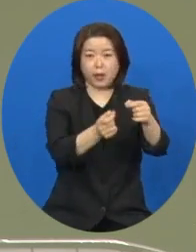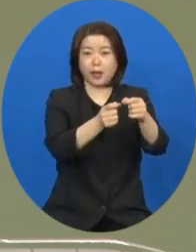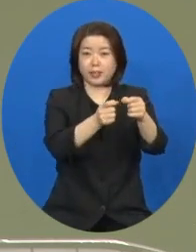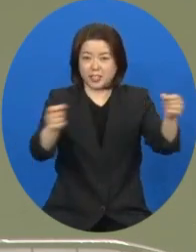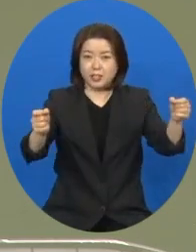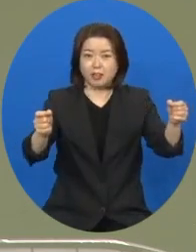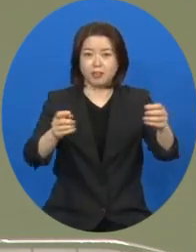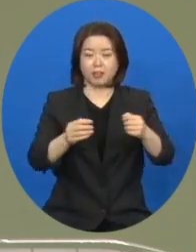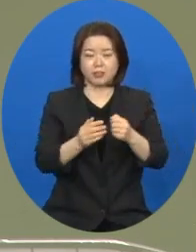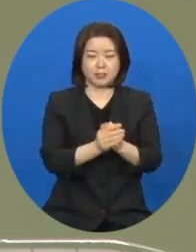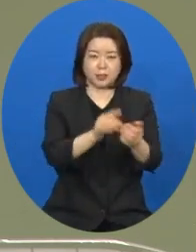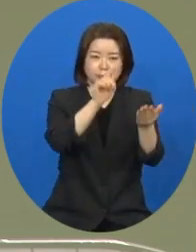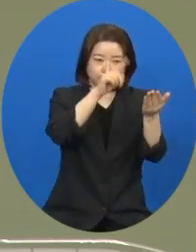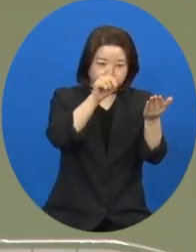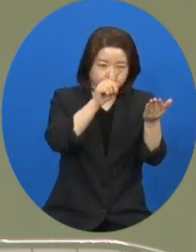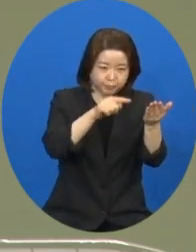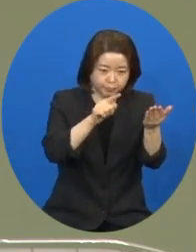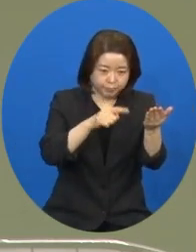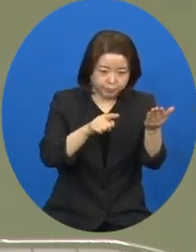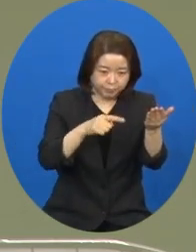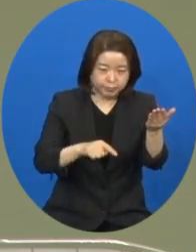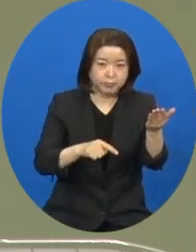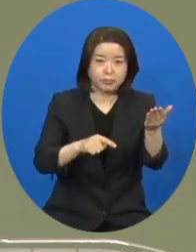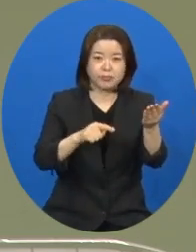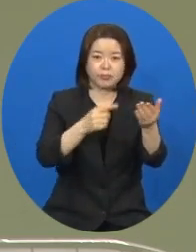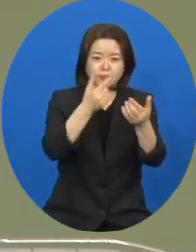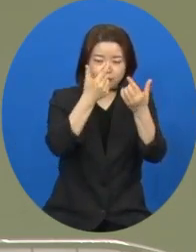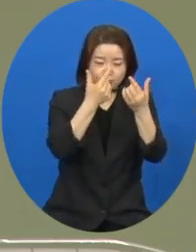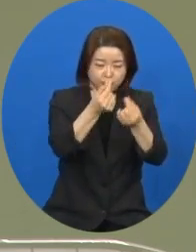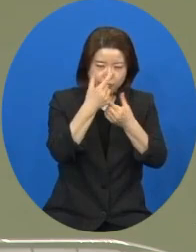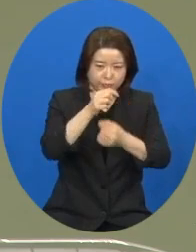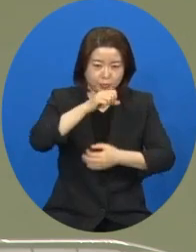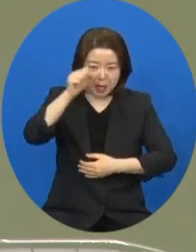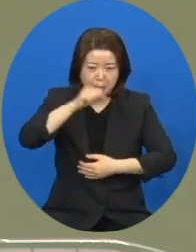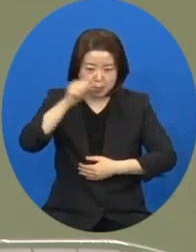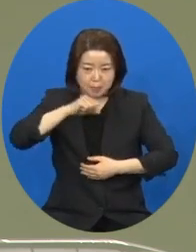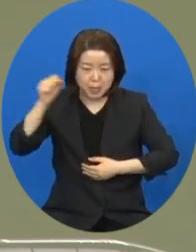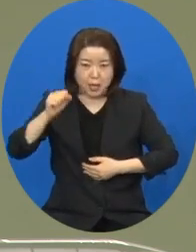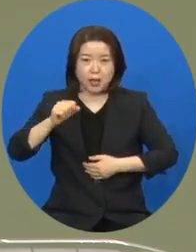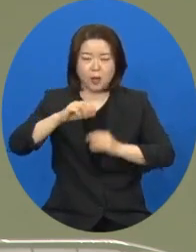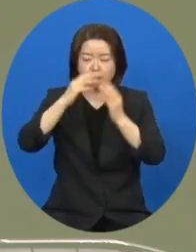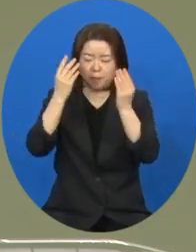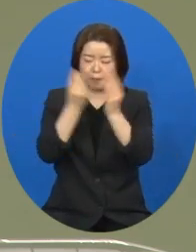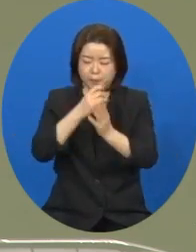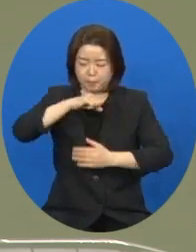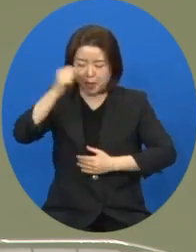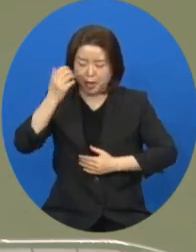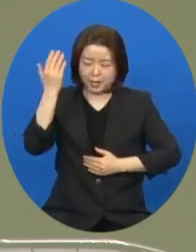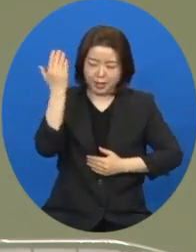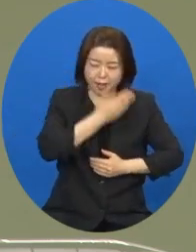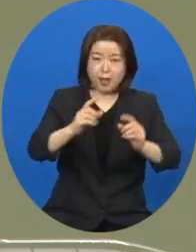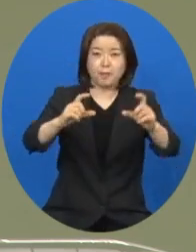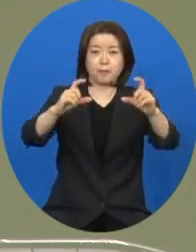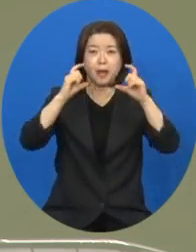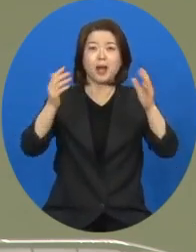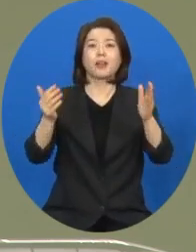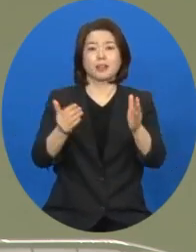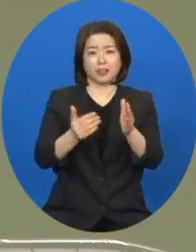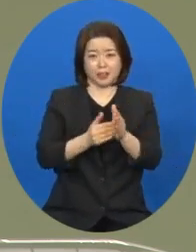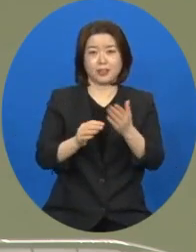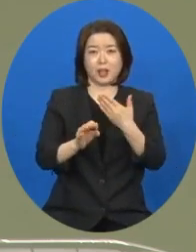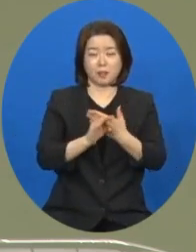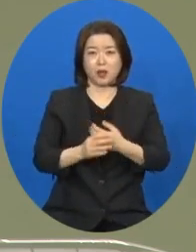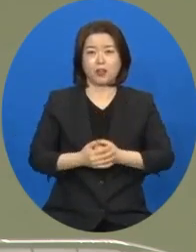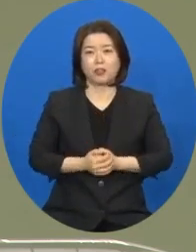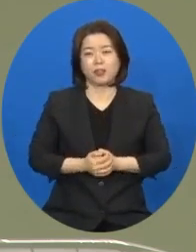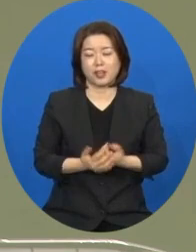다 지켜서 결국은 당신이 깨끗하다 이제는 그런 판정을 받았다면